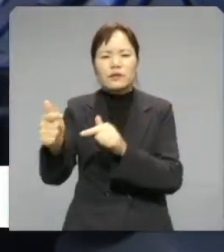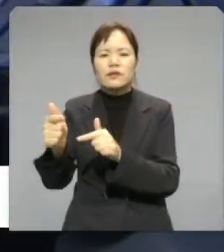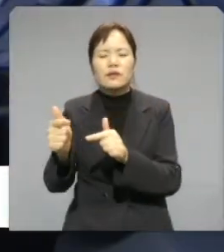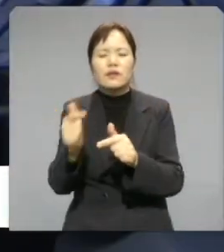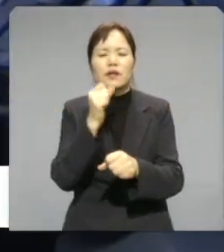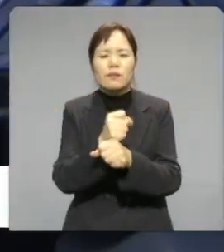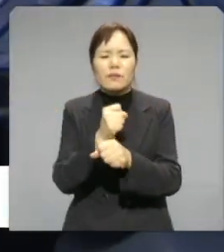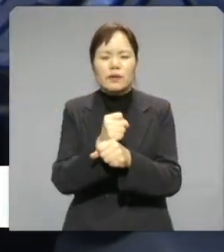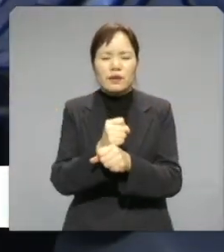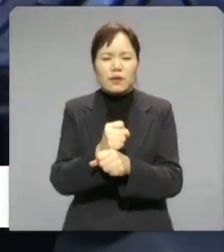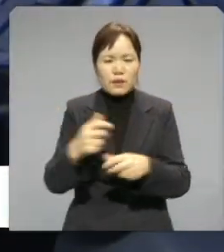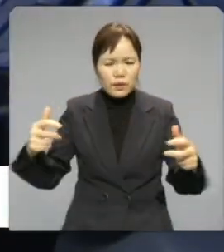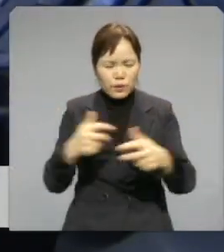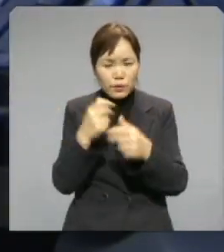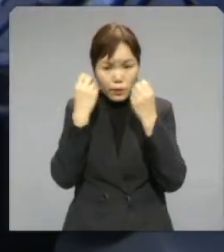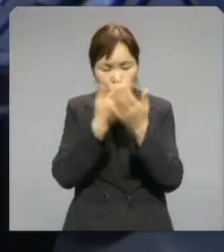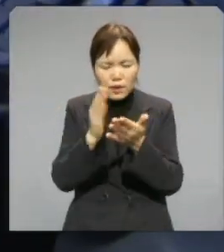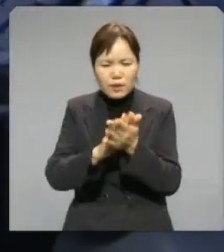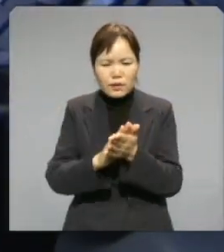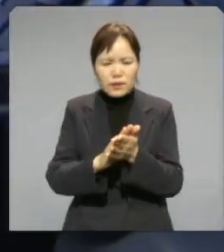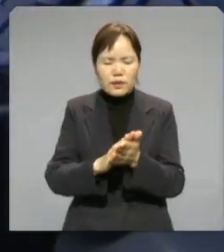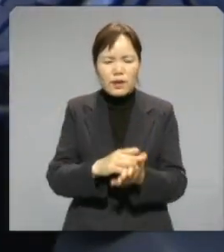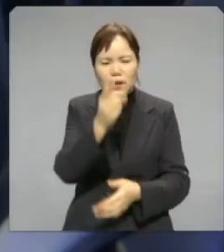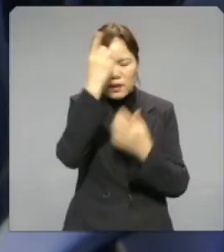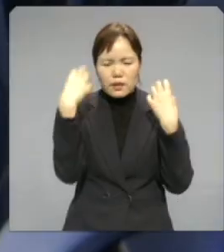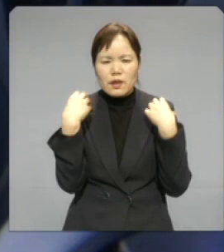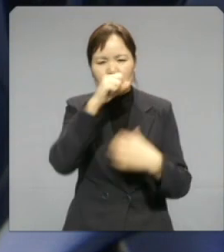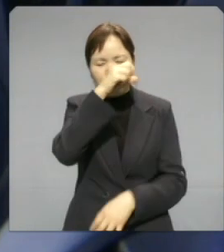같은 교통분야 혁신에 국비와 민간 재원 등